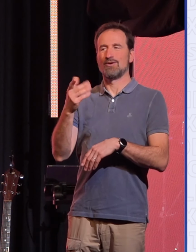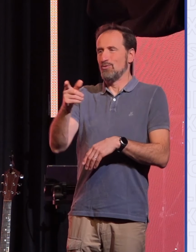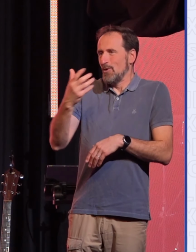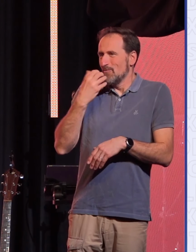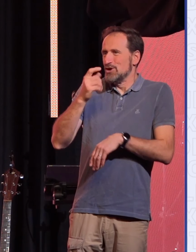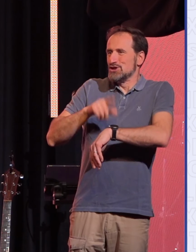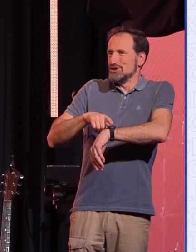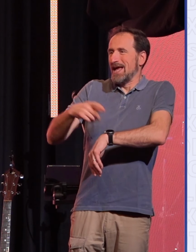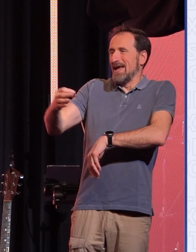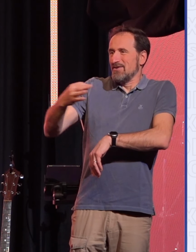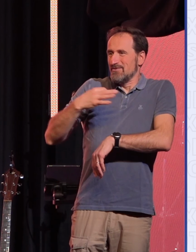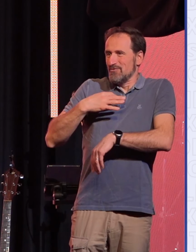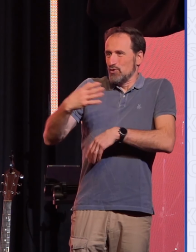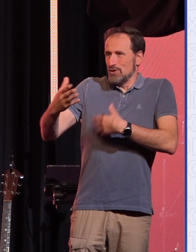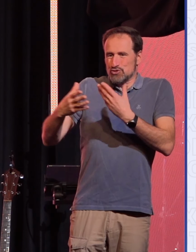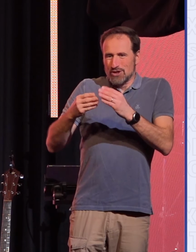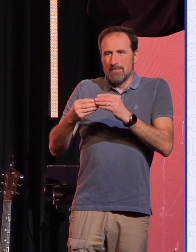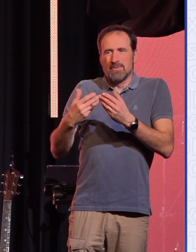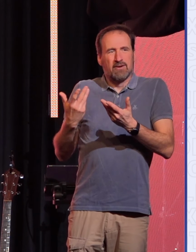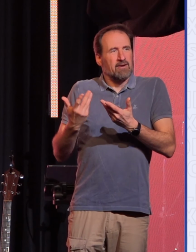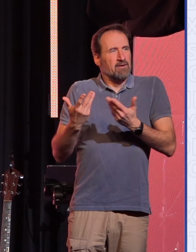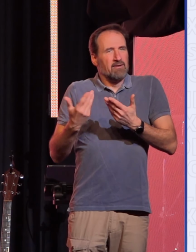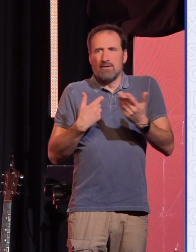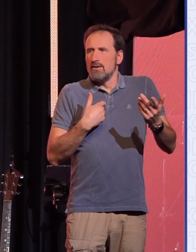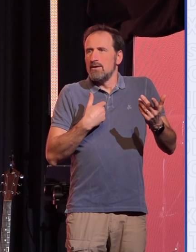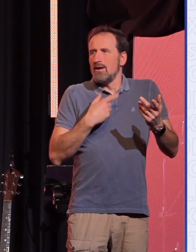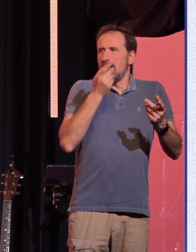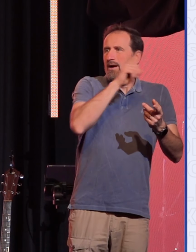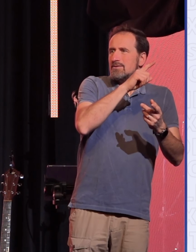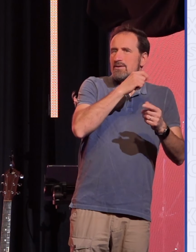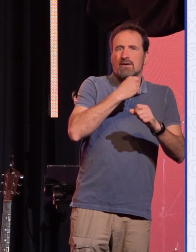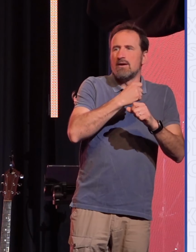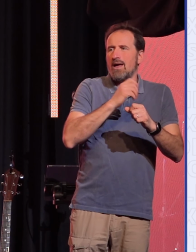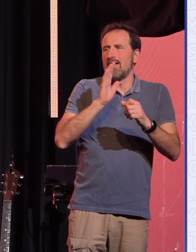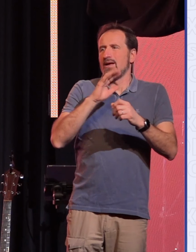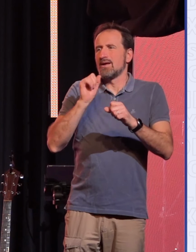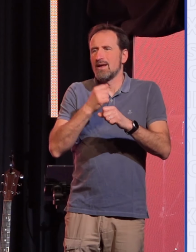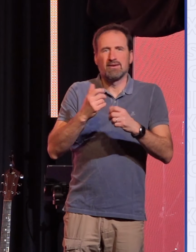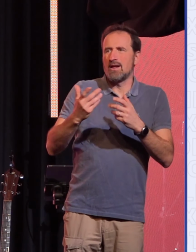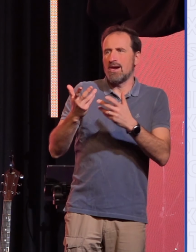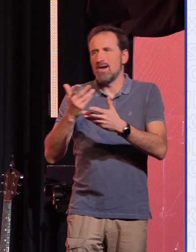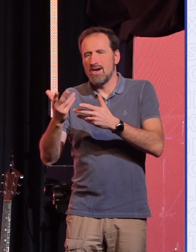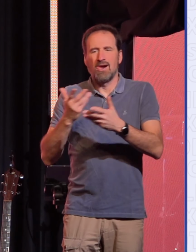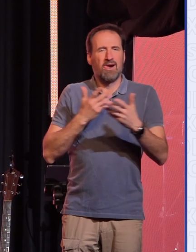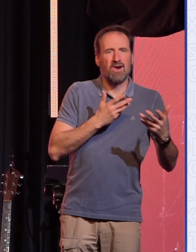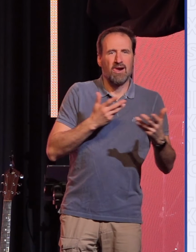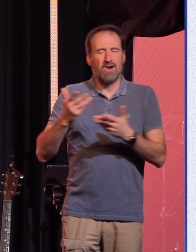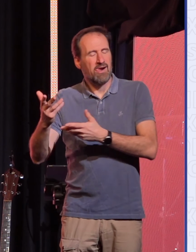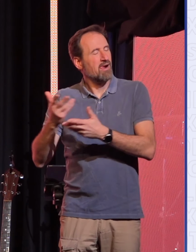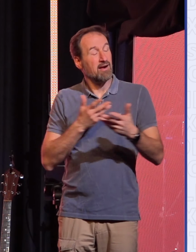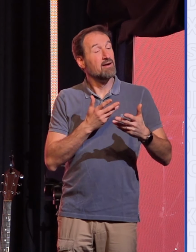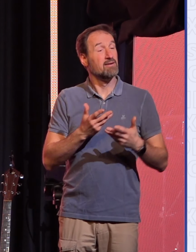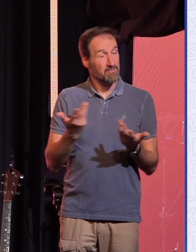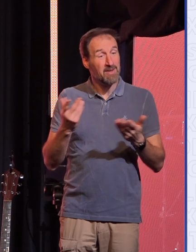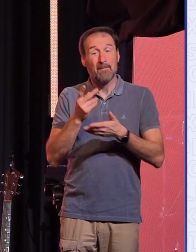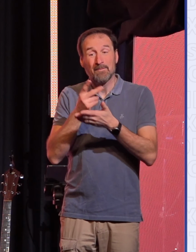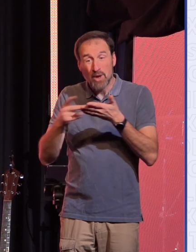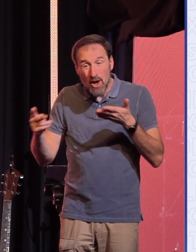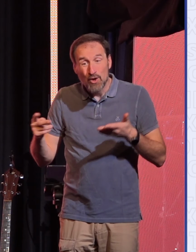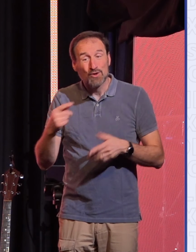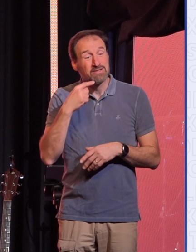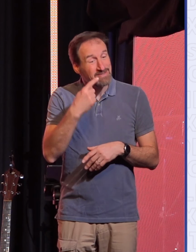dir zu verbringen. Und deswegen sagt Paulus, dass es so gut ist, dass wir, wenn wir Single sind, das auch nutzen,